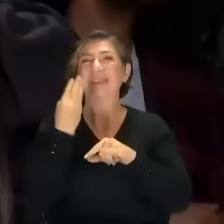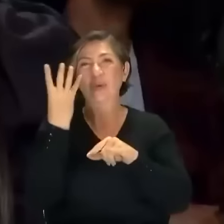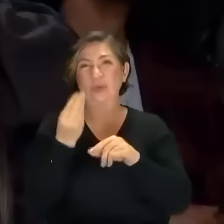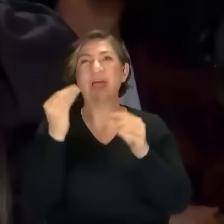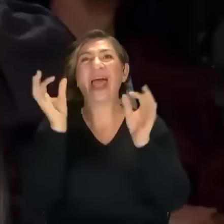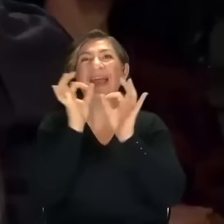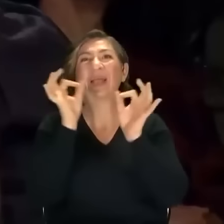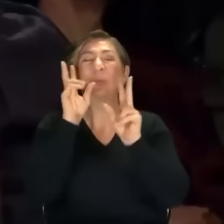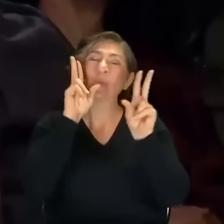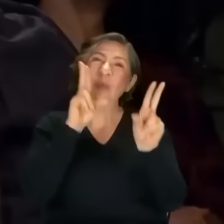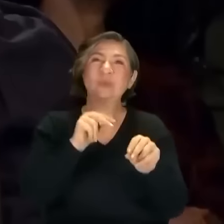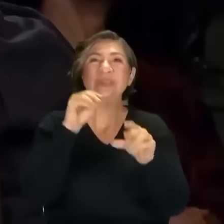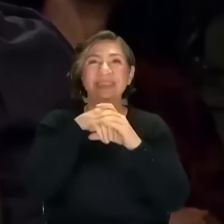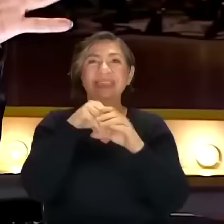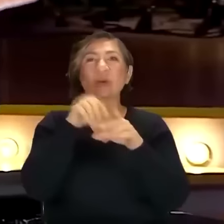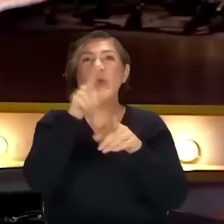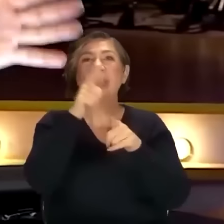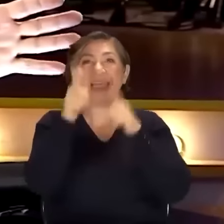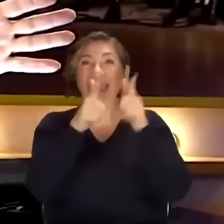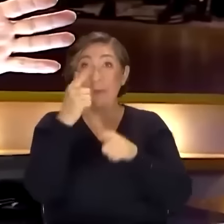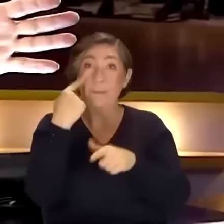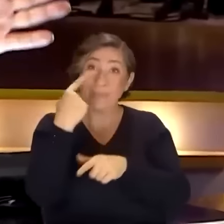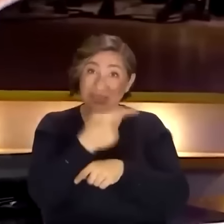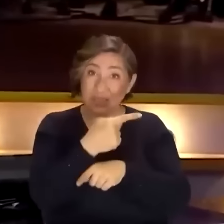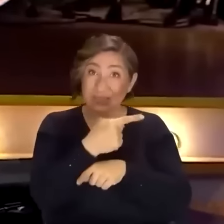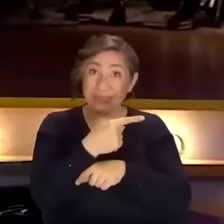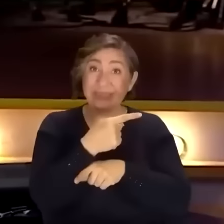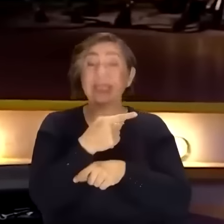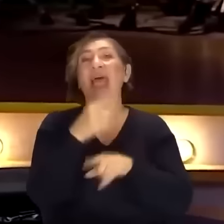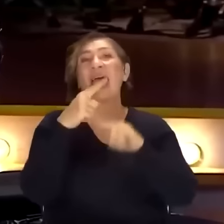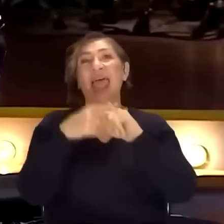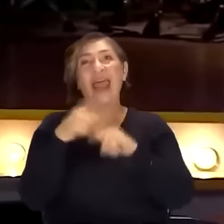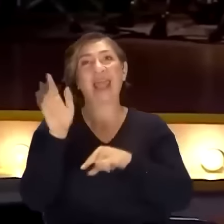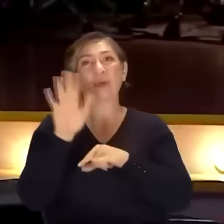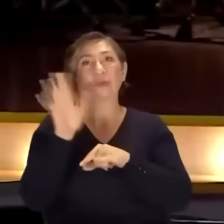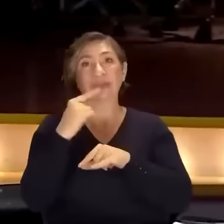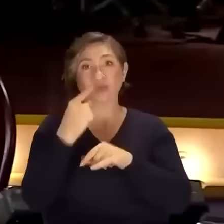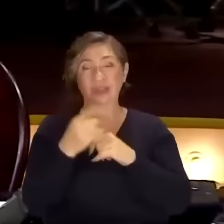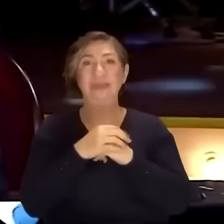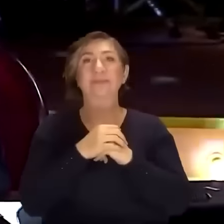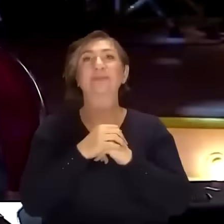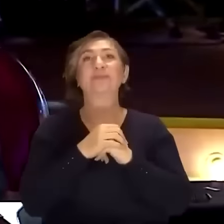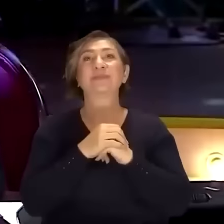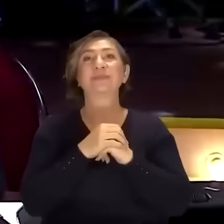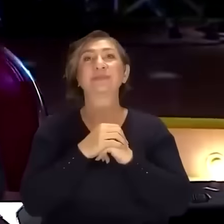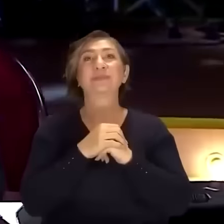için uykusu geldiği için onun klibine bakacağız ve herı uğurlayacağız